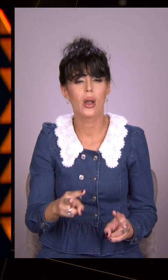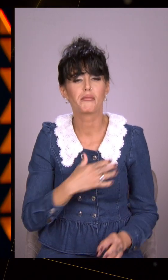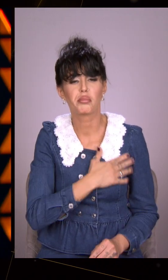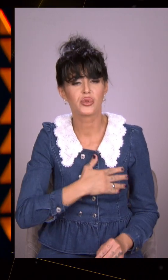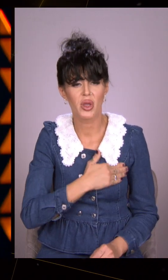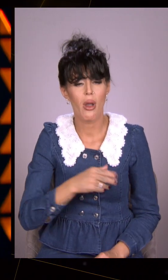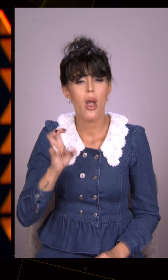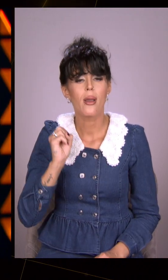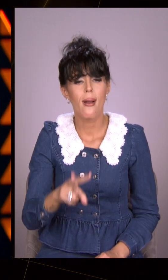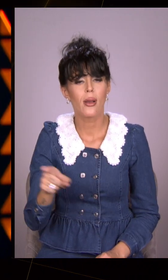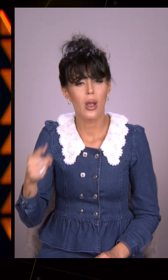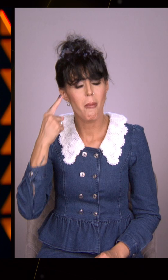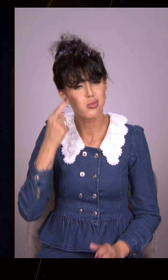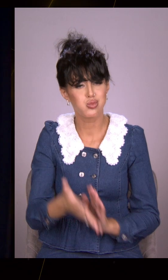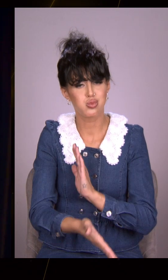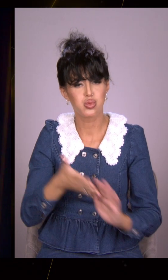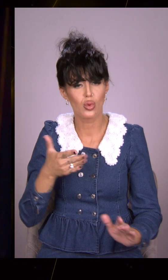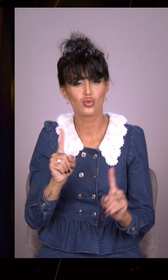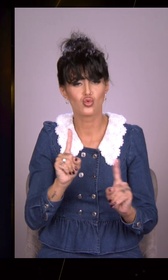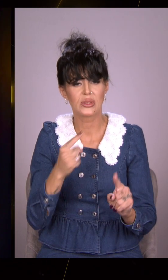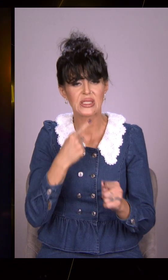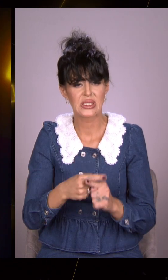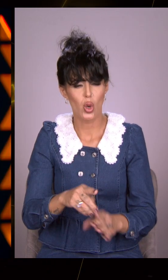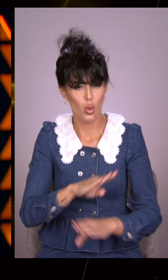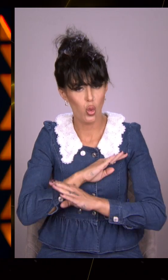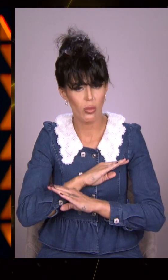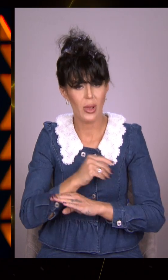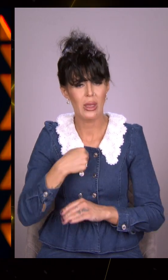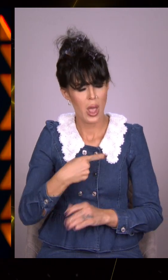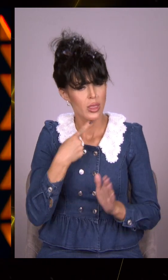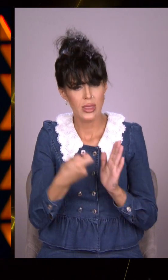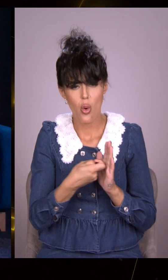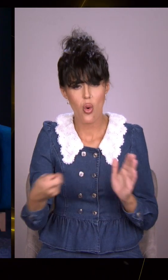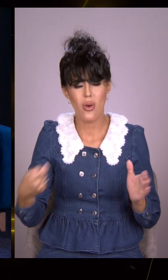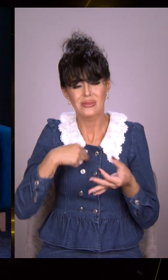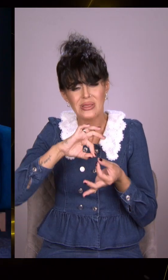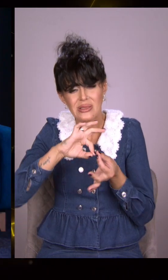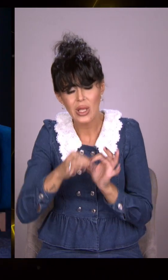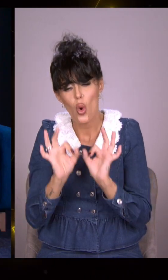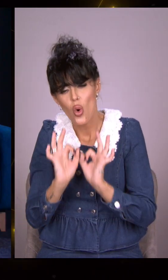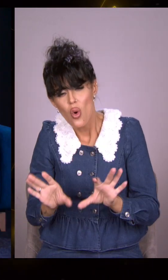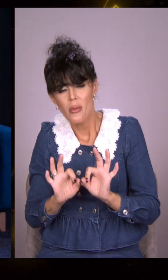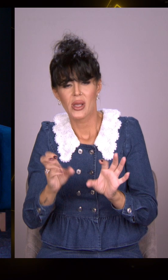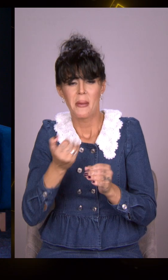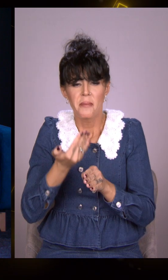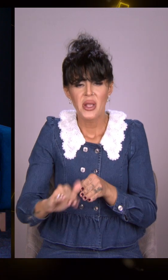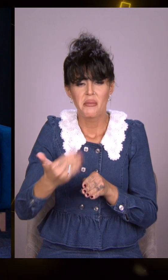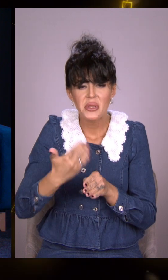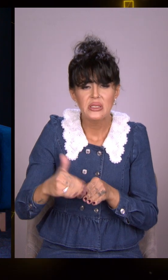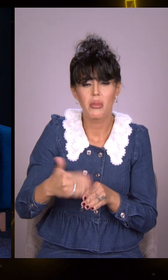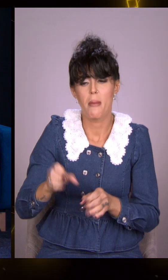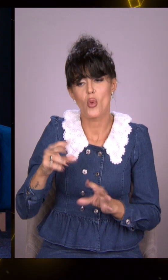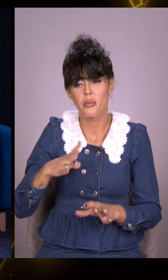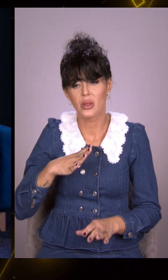переживала це все? Я їй довго не могла пояснити, що Насті немає. Не знаю, потім якось, мабуть, до неї саме воно прийшло. Вона почала